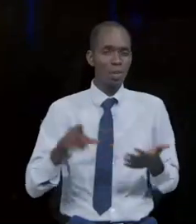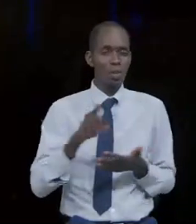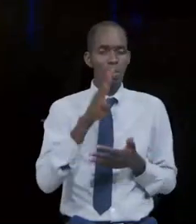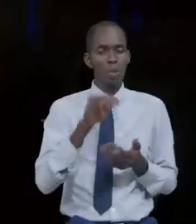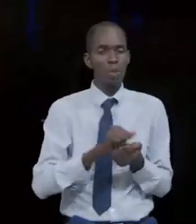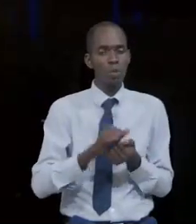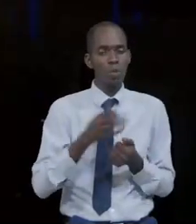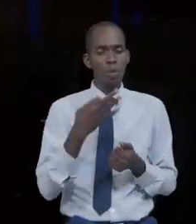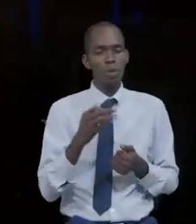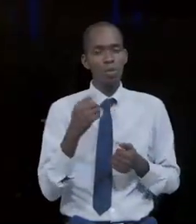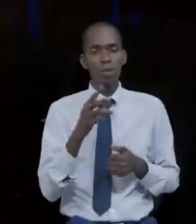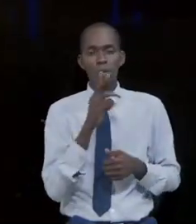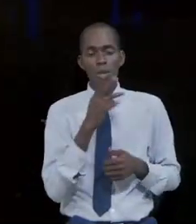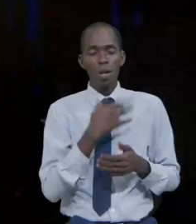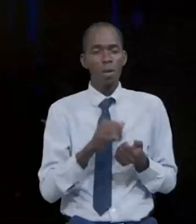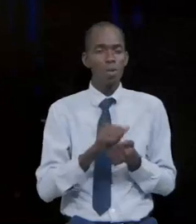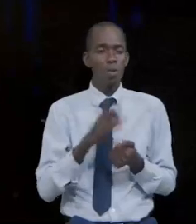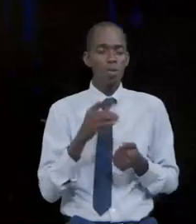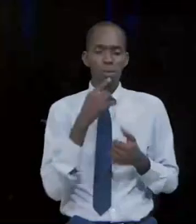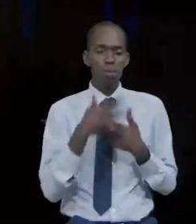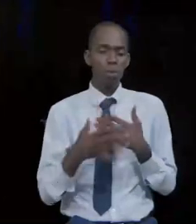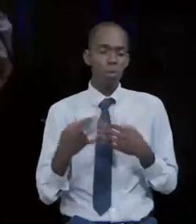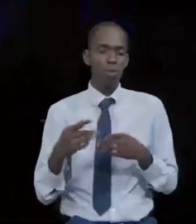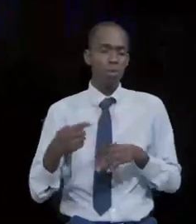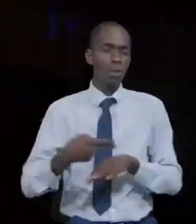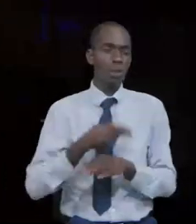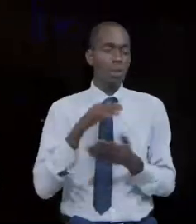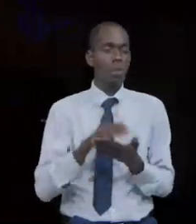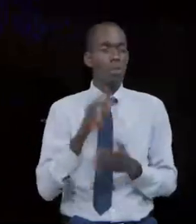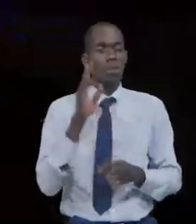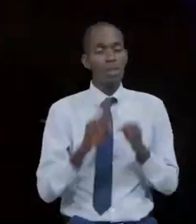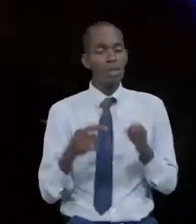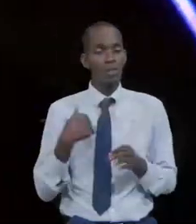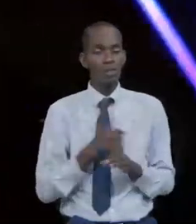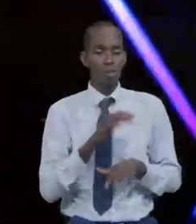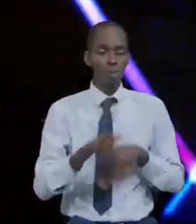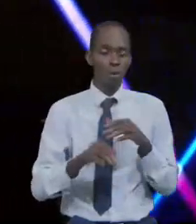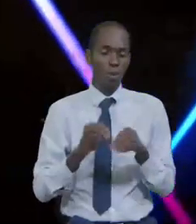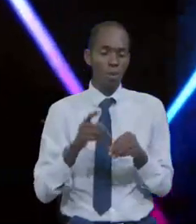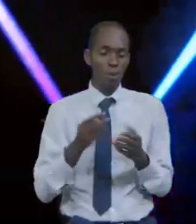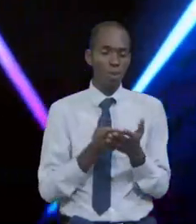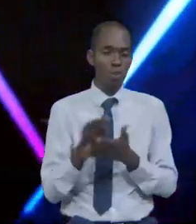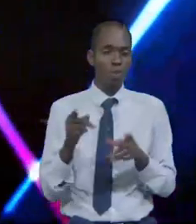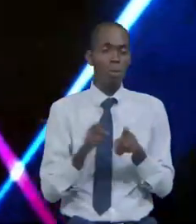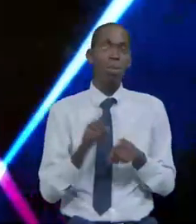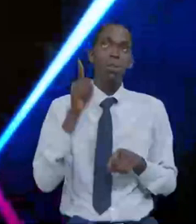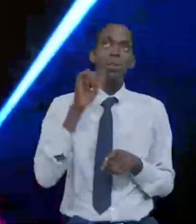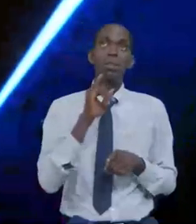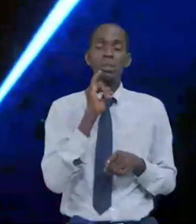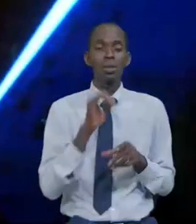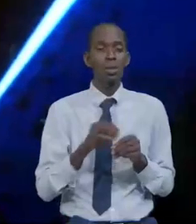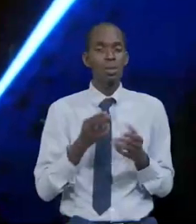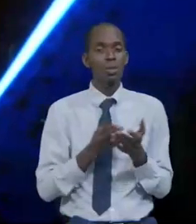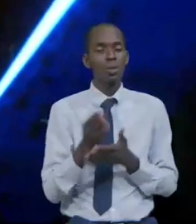d'eau, et par le sang de l'agneau, si nous marchons dans la vérité, comme il est dans la vérité, nous sommes